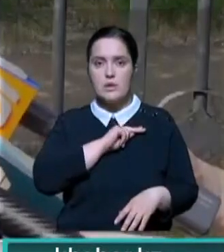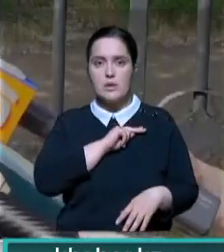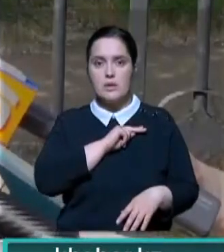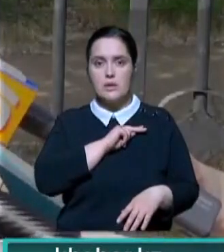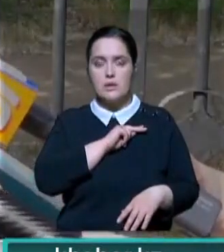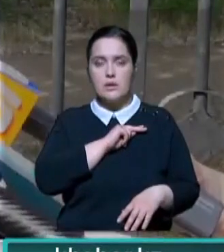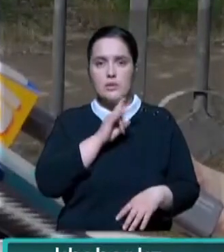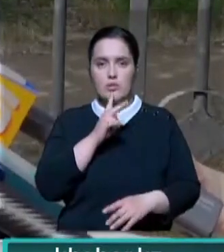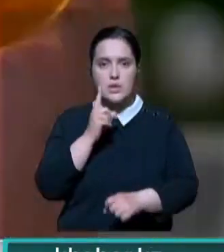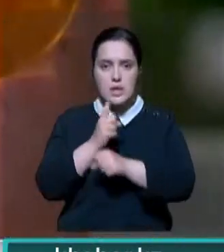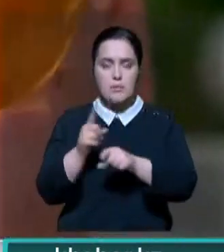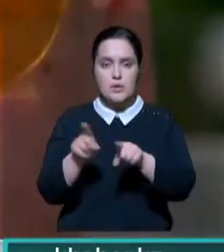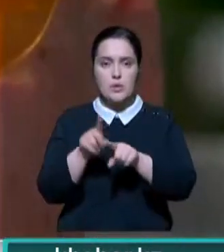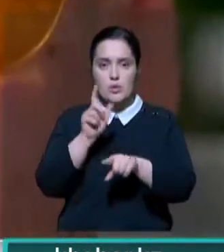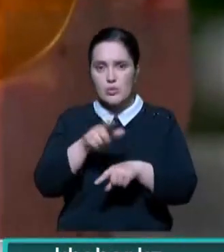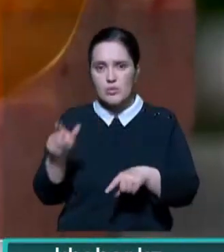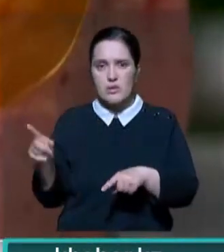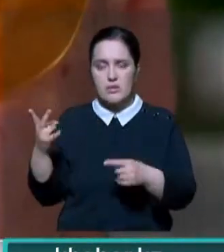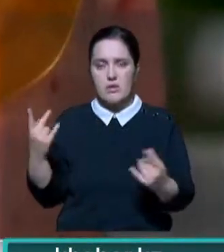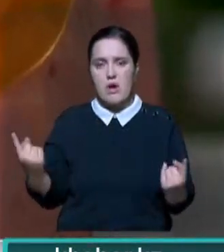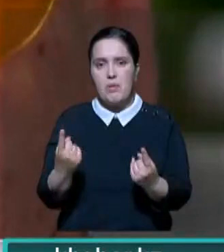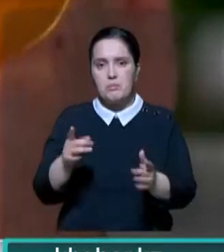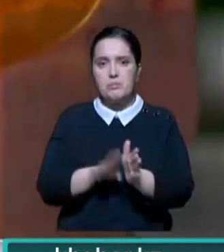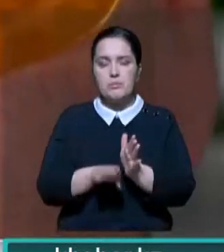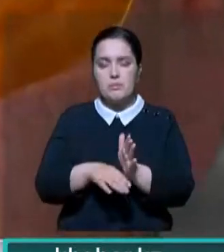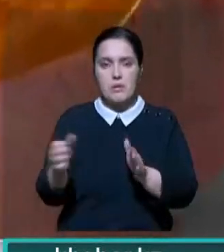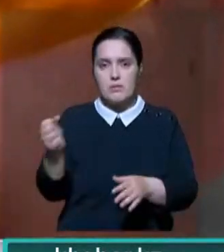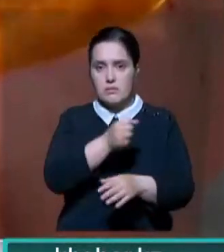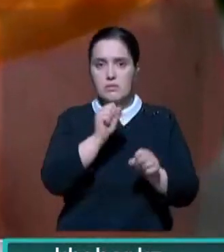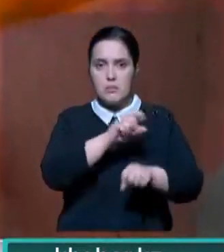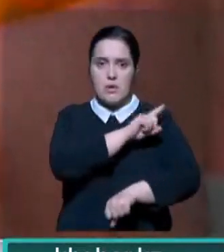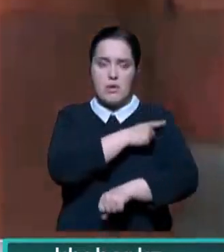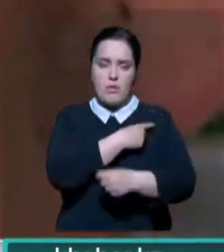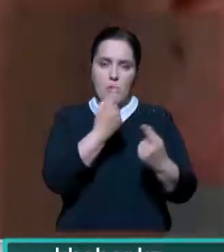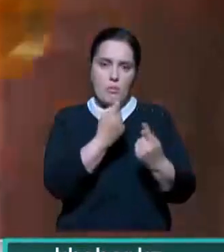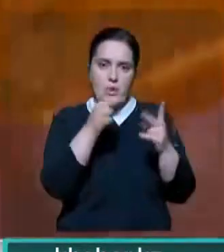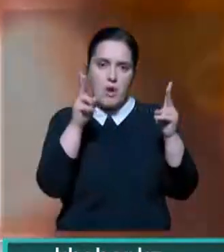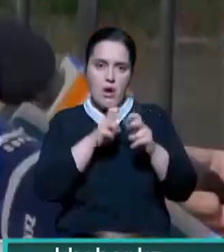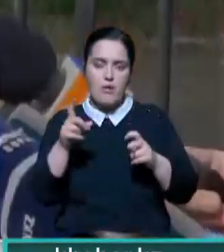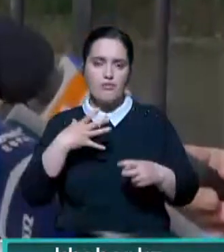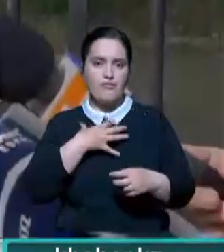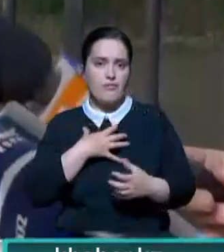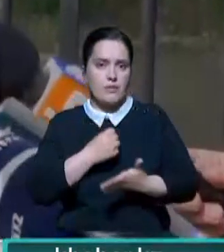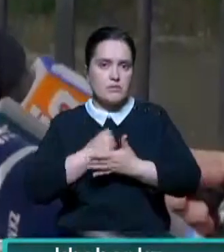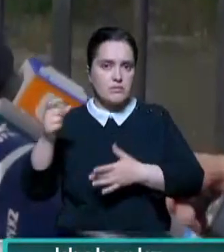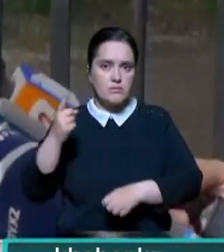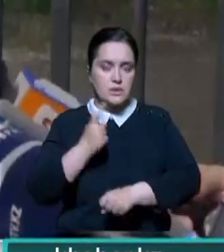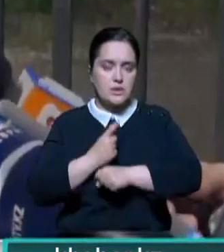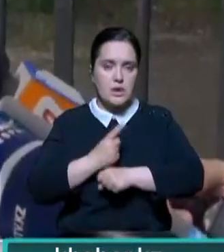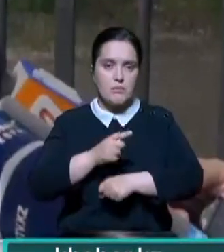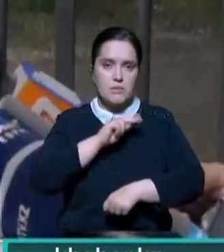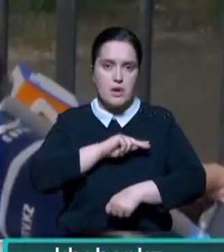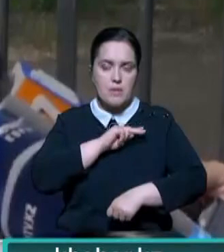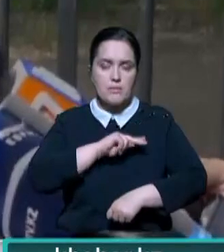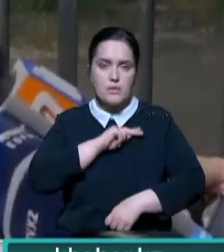Ну, пускай такие люди работают в поликлиниках там, или медосмотр, пожалуйста, садятся. Но в